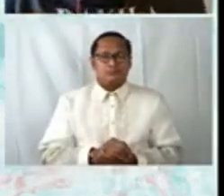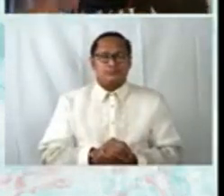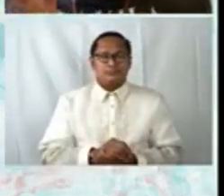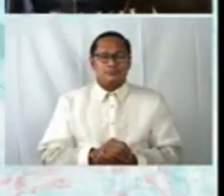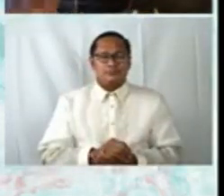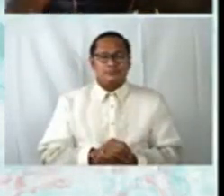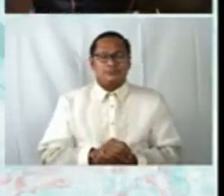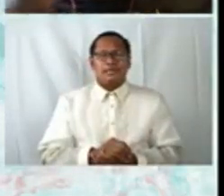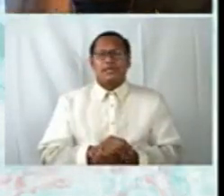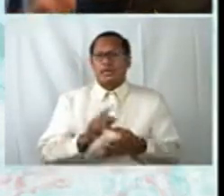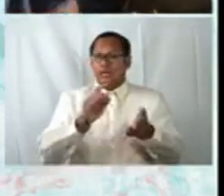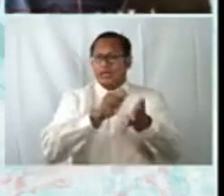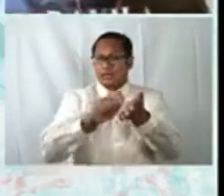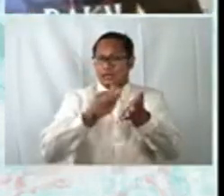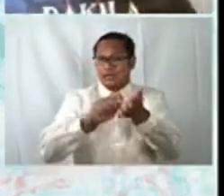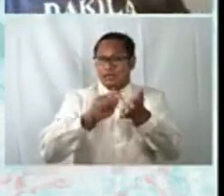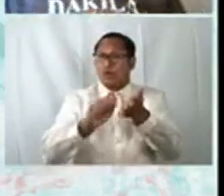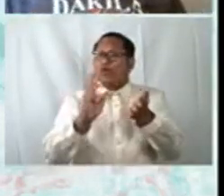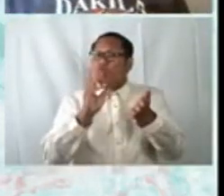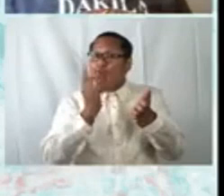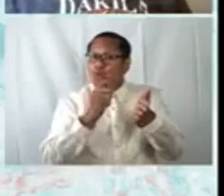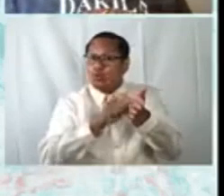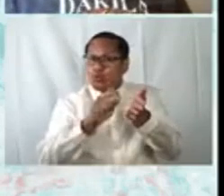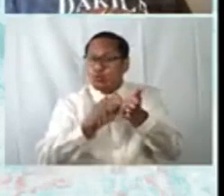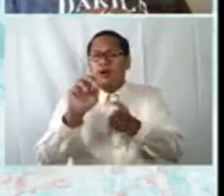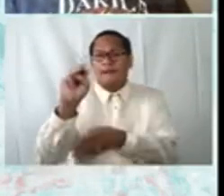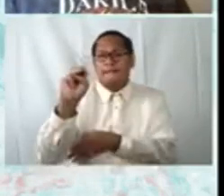At sinulat ito ni Mabini.